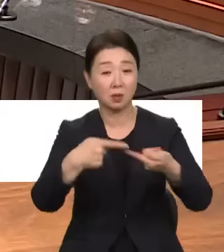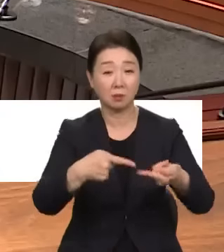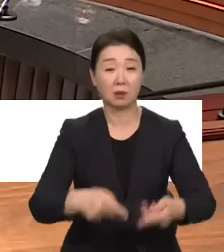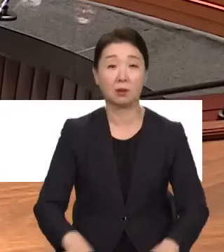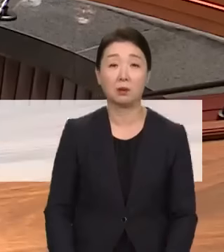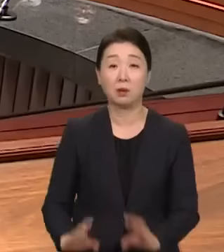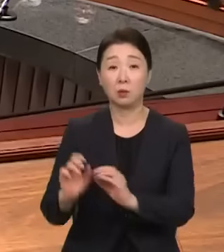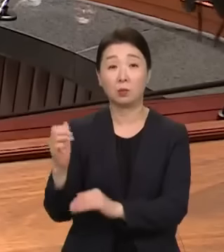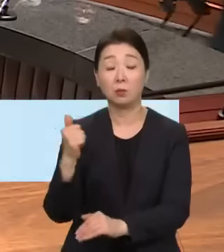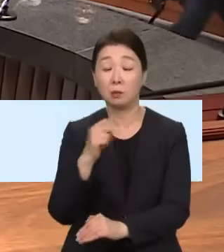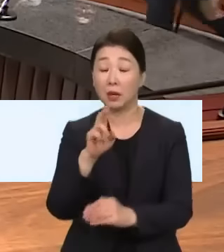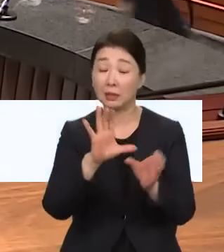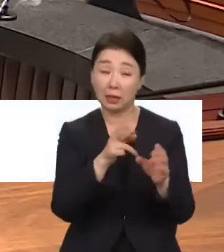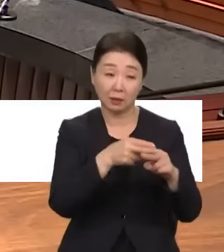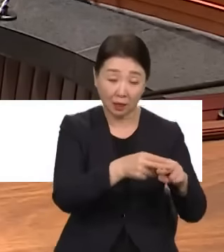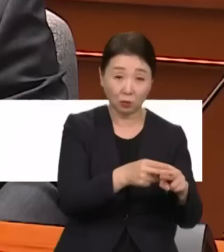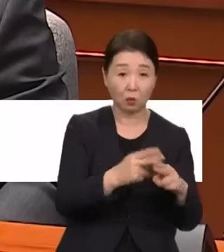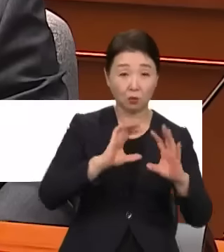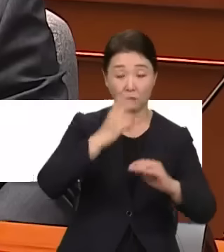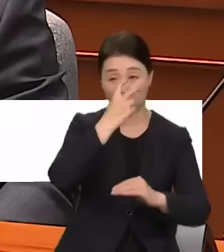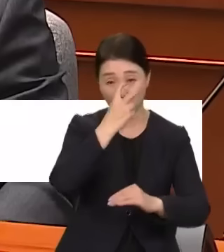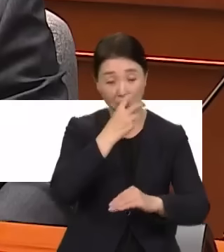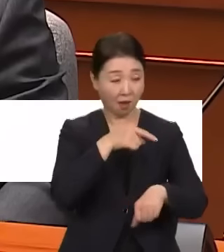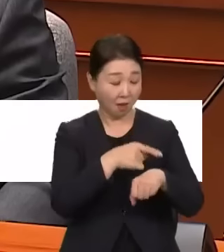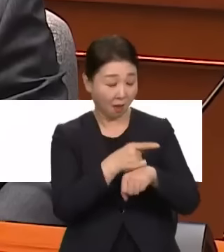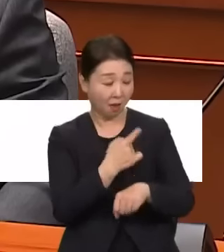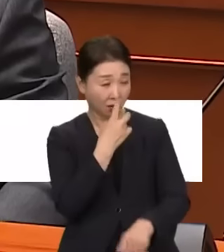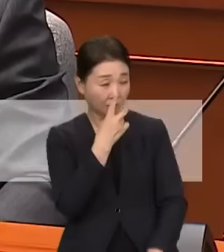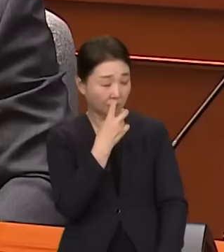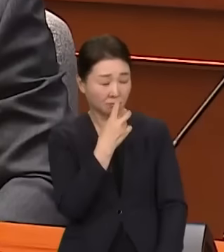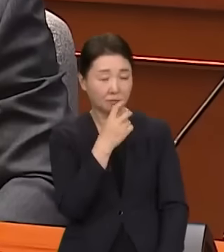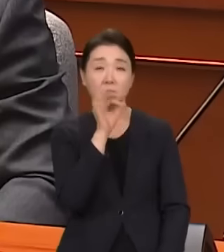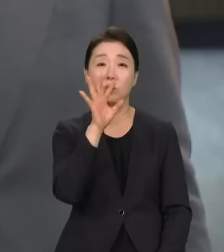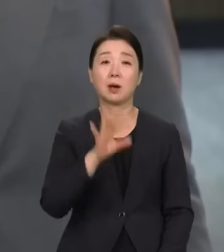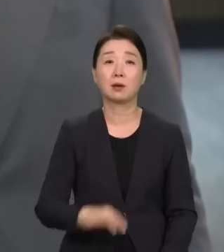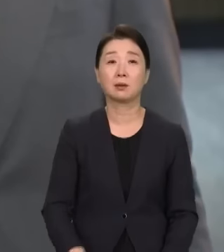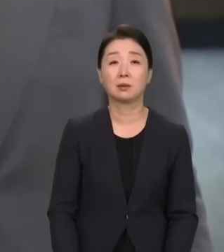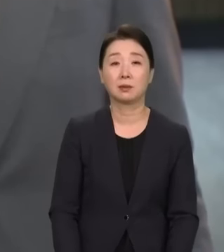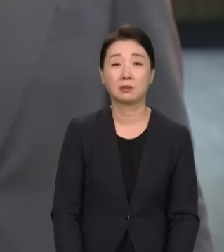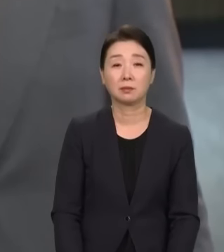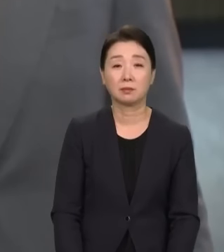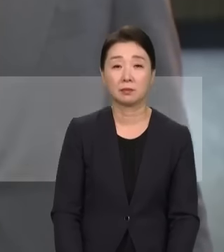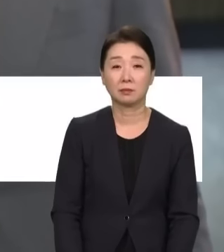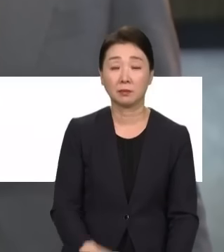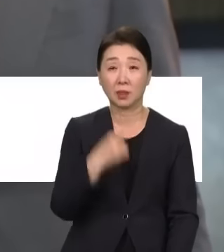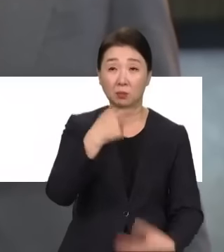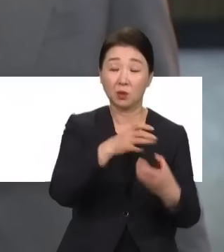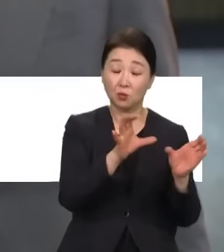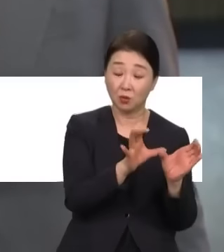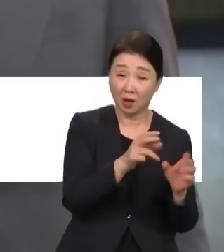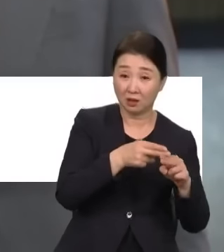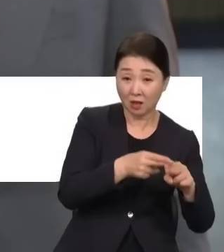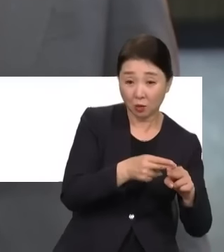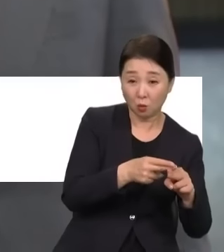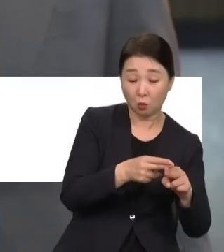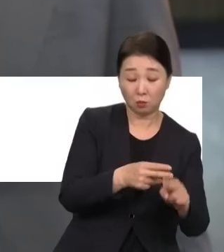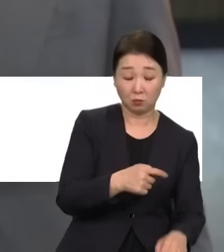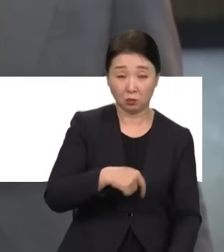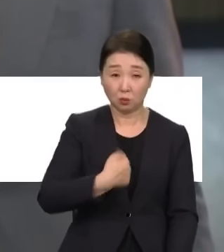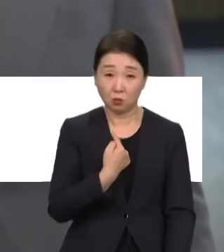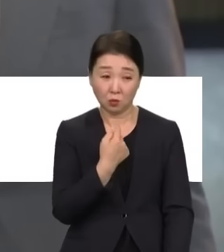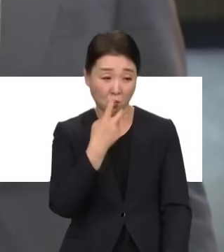국민의힘은 야당 단독으로 국정조사를 하는 상황을 지켜볼 수만은 없다고 했습니다. 민주당 단독의 국정조사